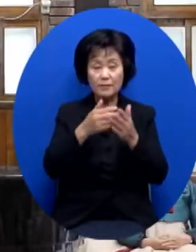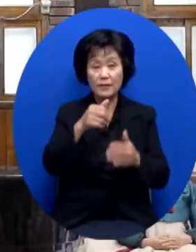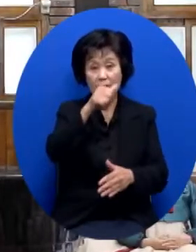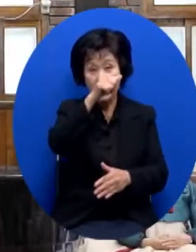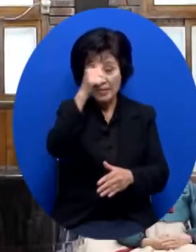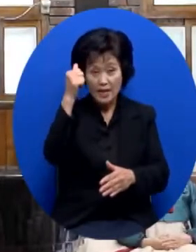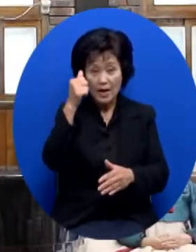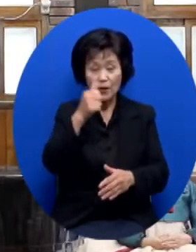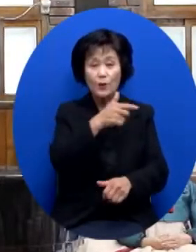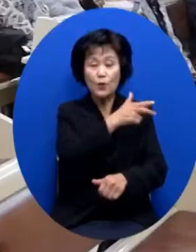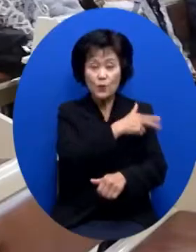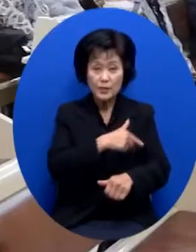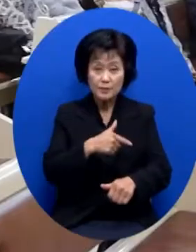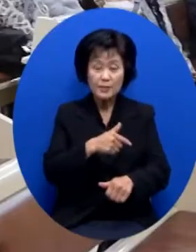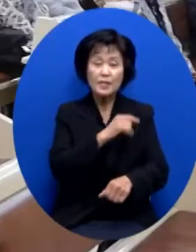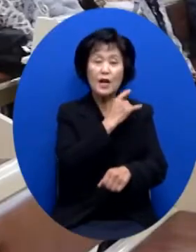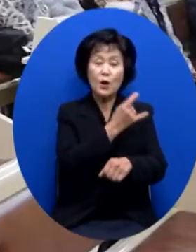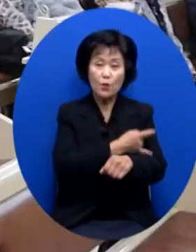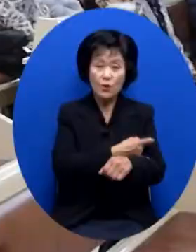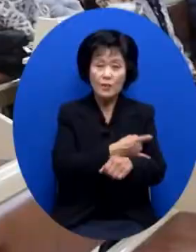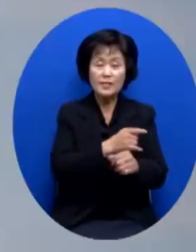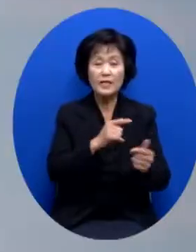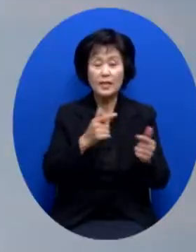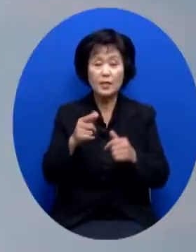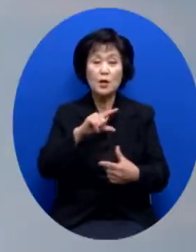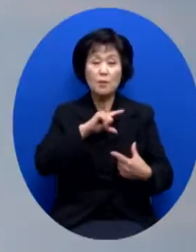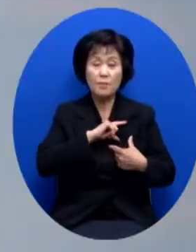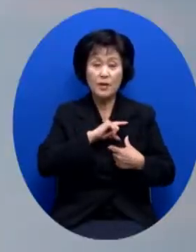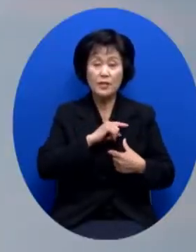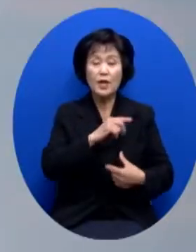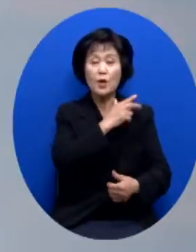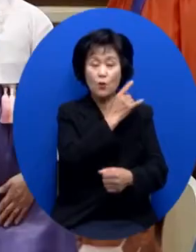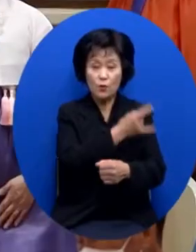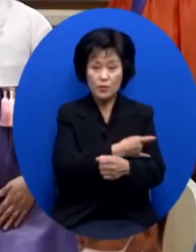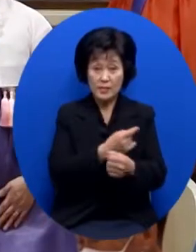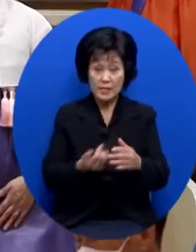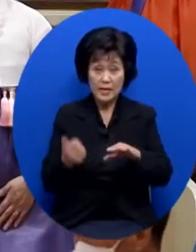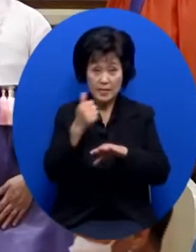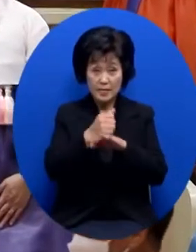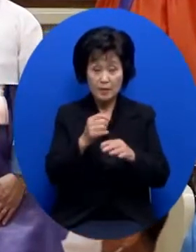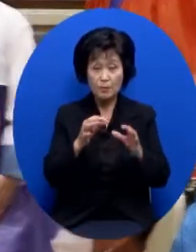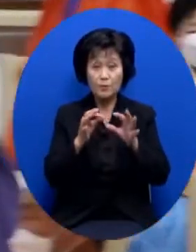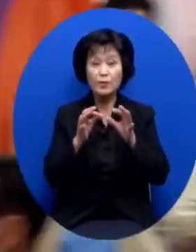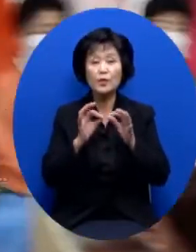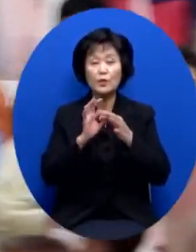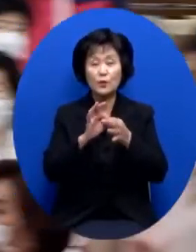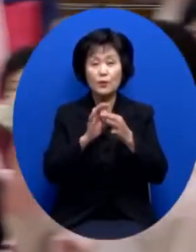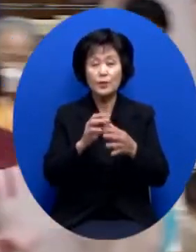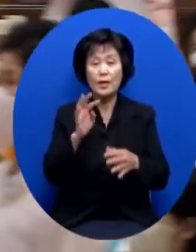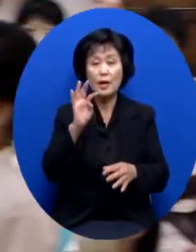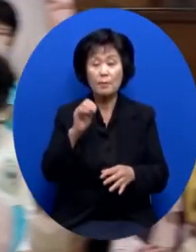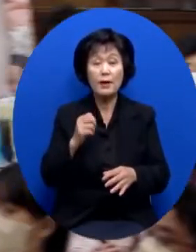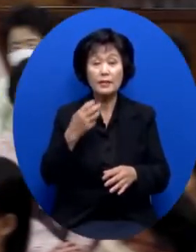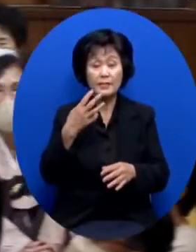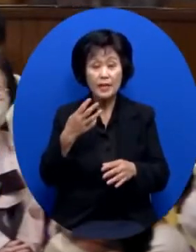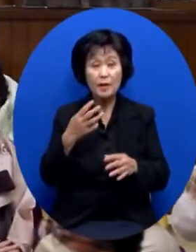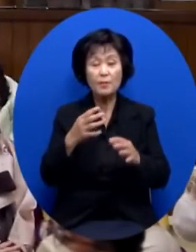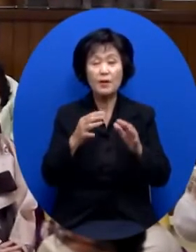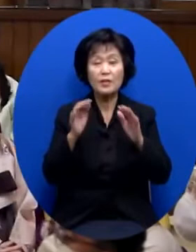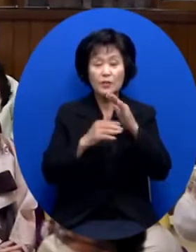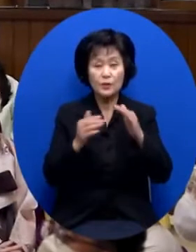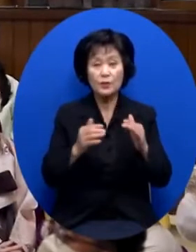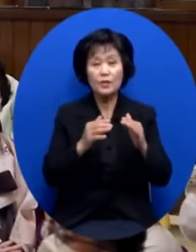안수 및 취임, 그리고 권사 안수와 명예권사 취임을 통해 43명의 성도가 순종과 충성을 서약하는